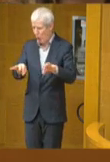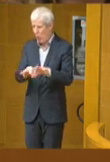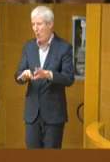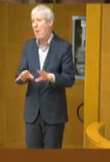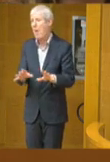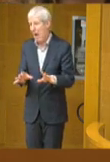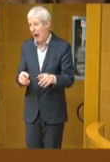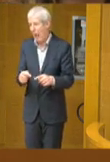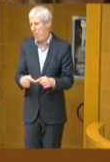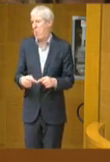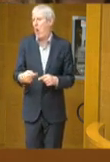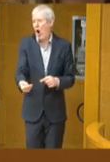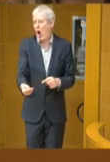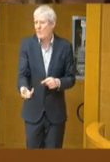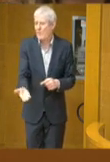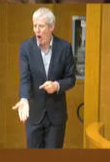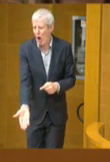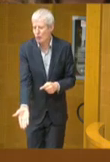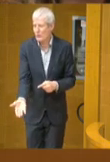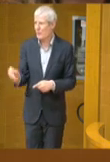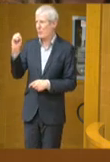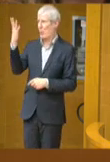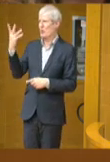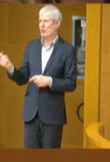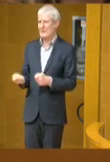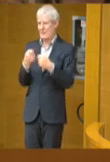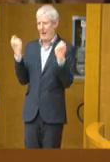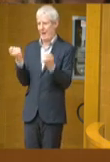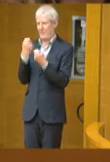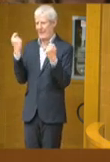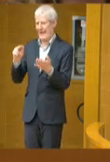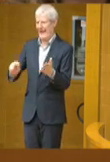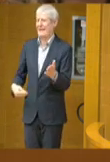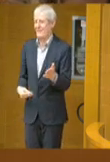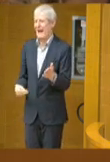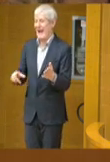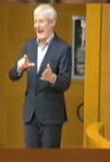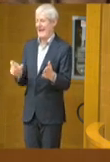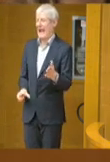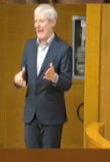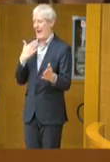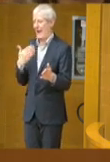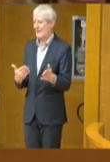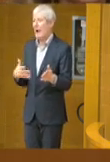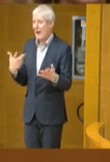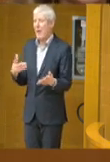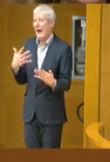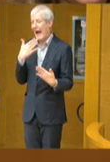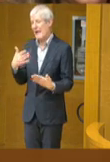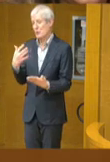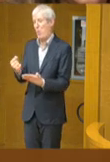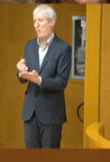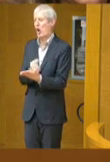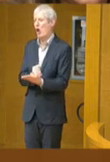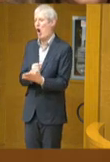poi, come dire, oggi celebriamo il 15° dalla sua ratifica in Italia assieme al suo protocollo